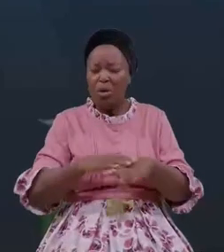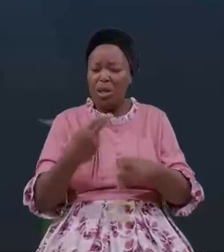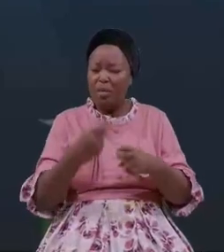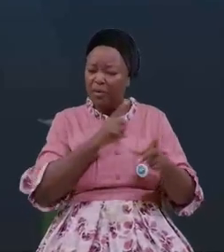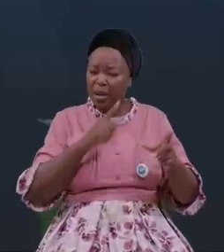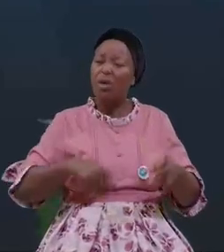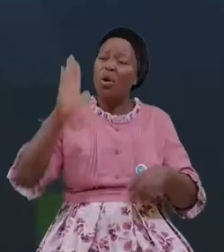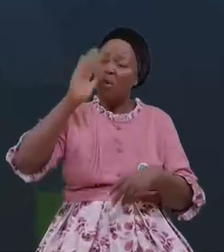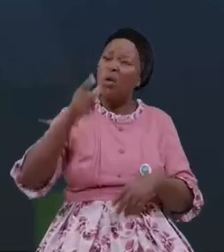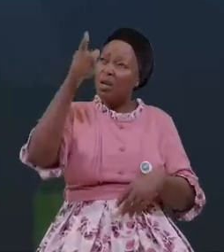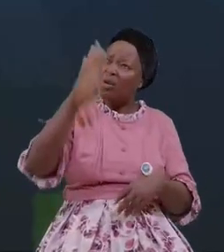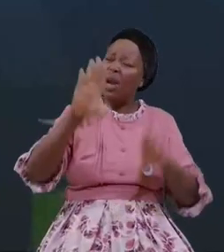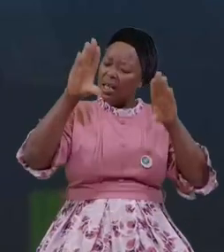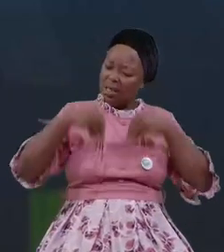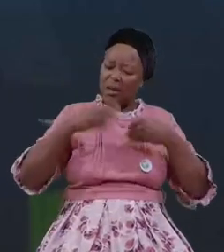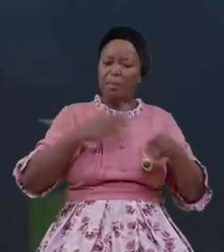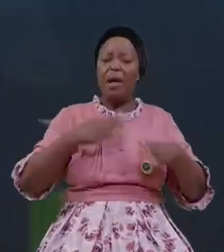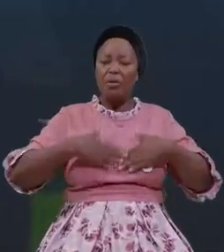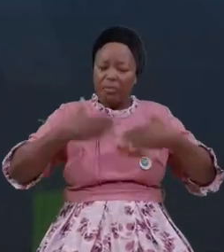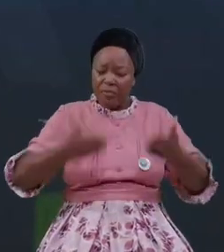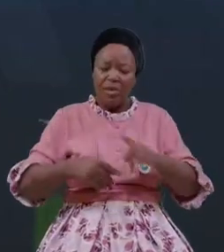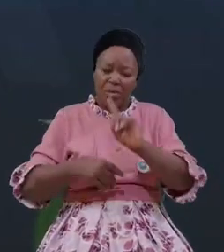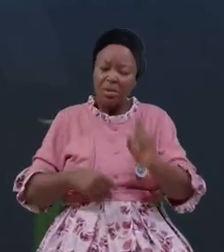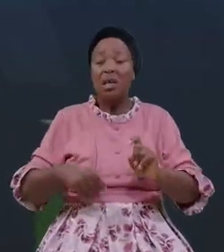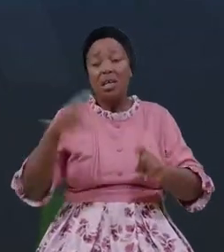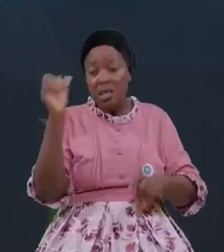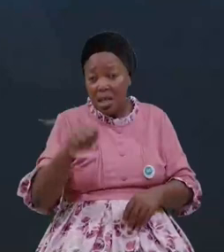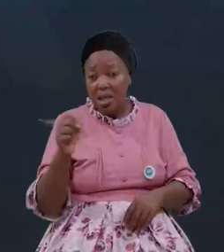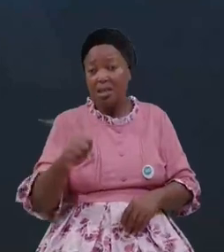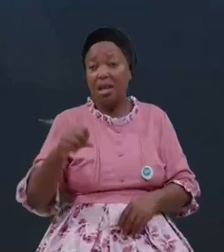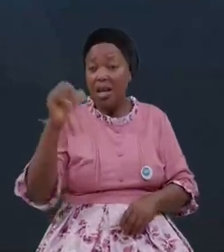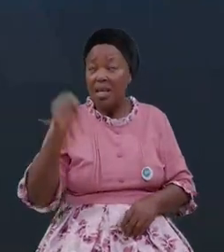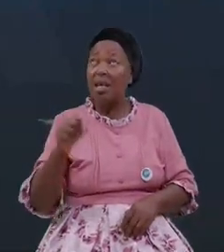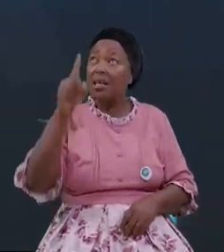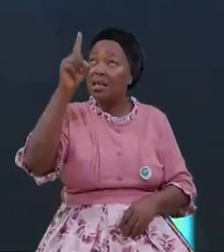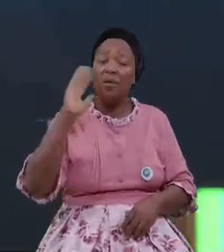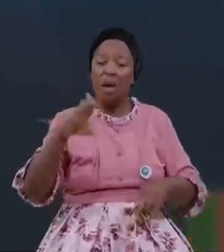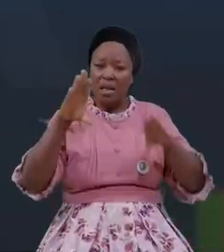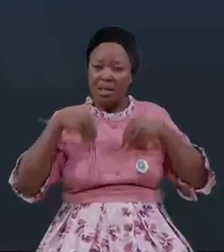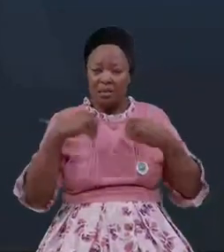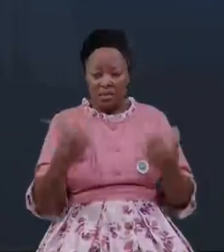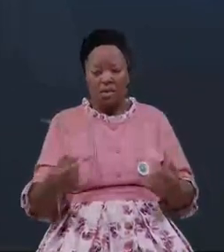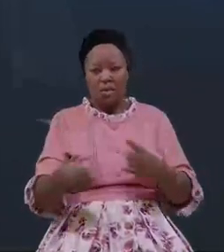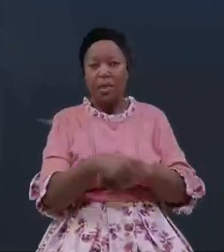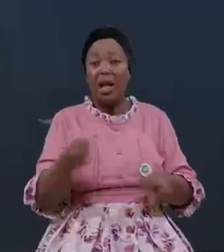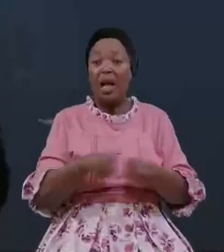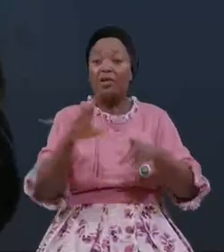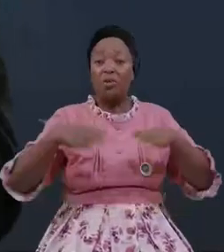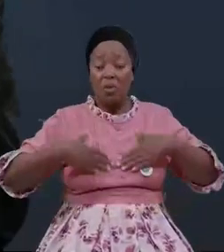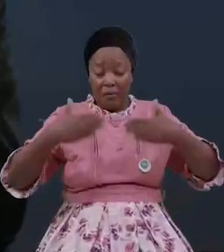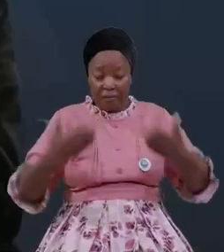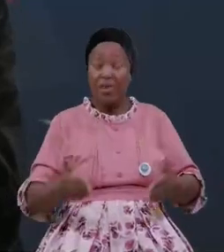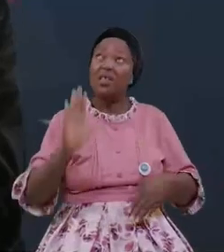va-t-il accepter ma confession oui oui il va t'accepter aujourd'hui comme vous le